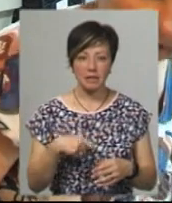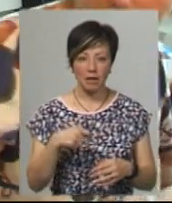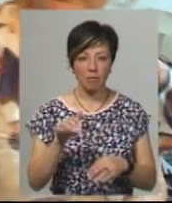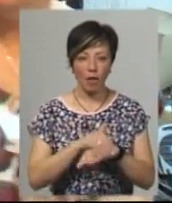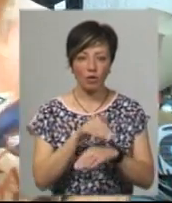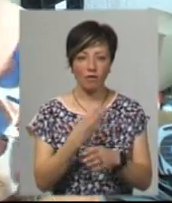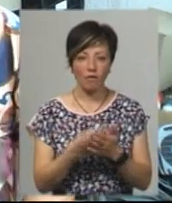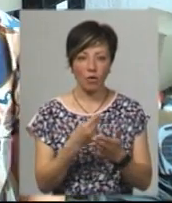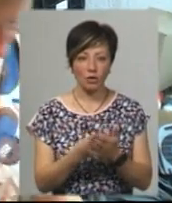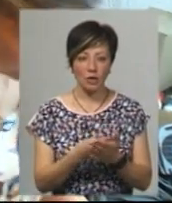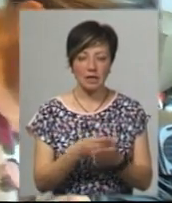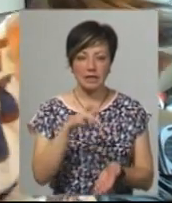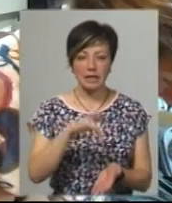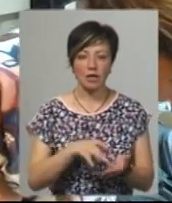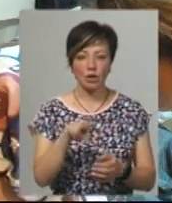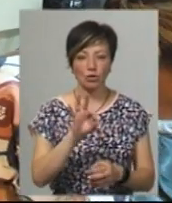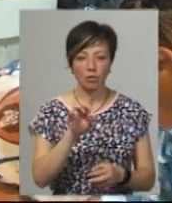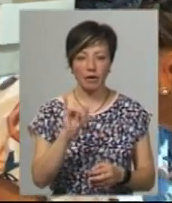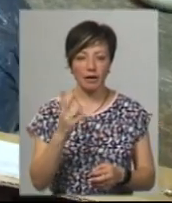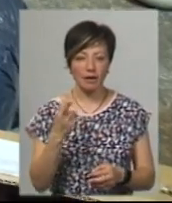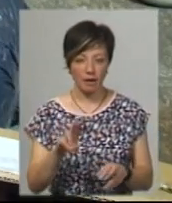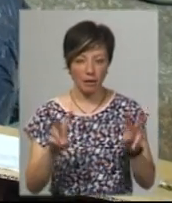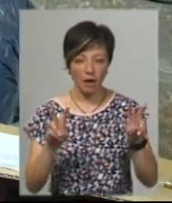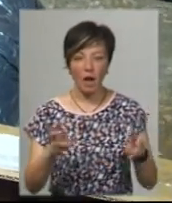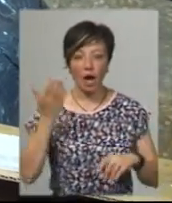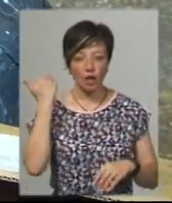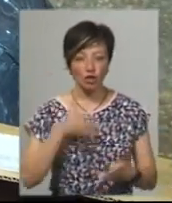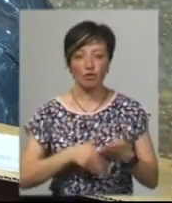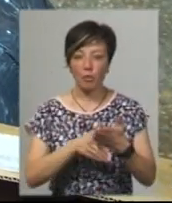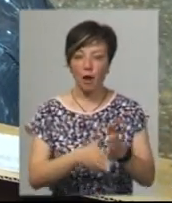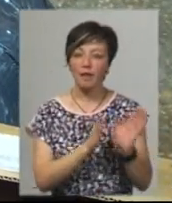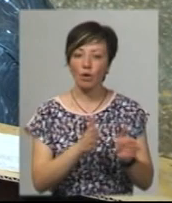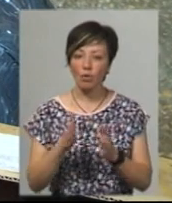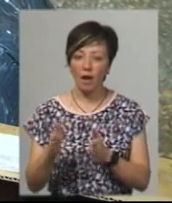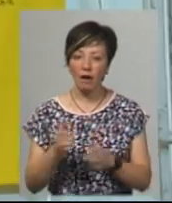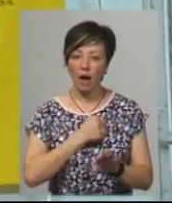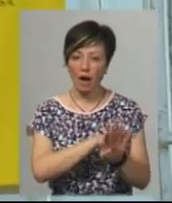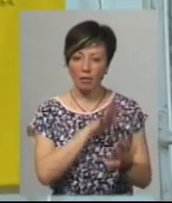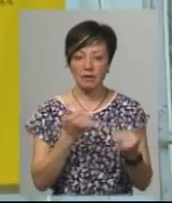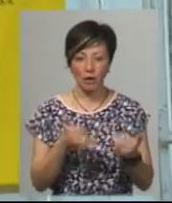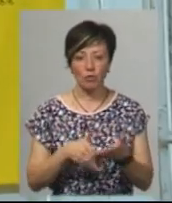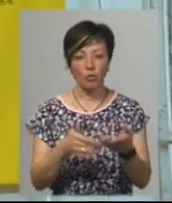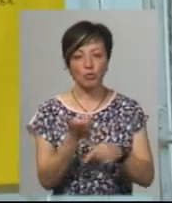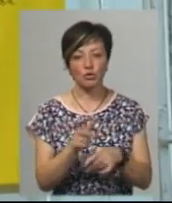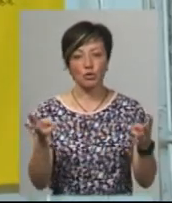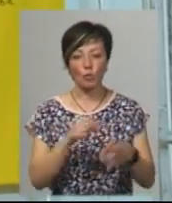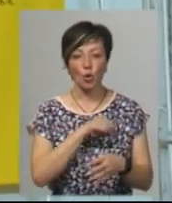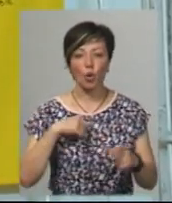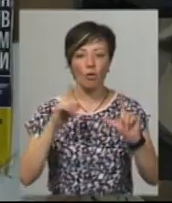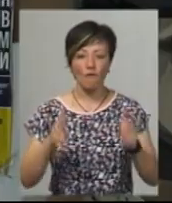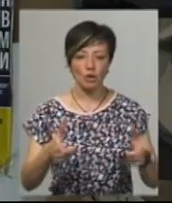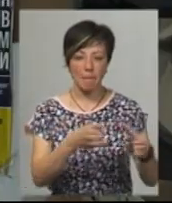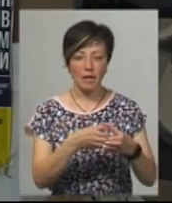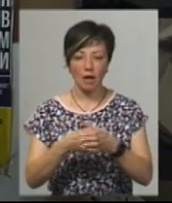«Центр Добриня» групи «Армія СОС Хмельницький» Михайло Худзик. Каже, раніше допомагала регулярній армії. Тепер допомоги більше потребують добровольчі